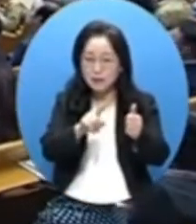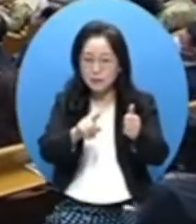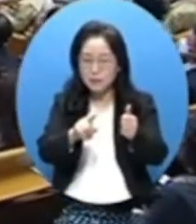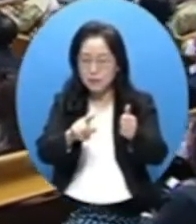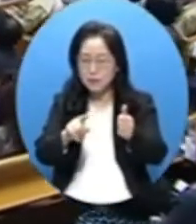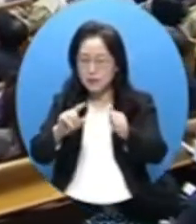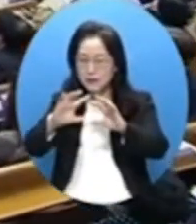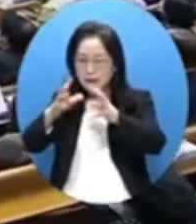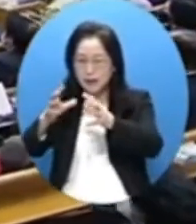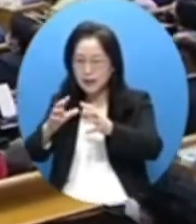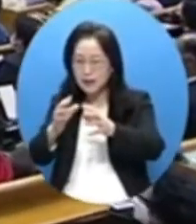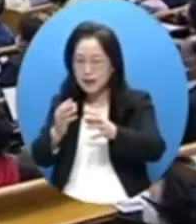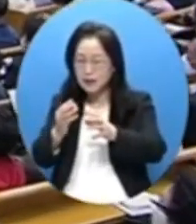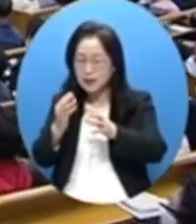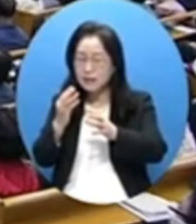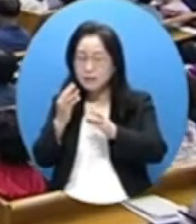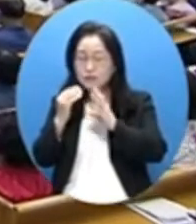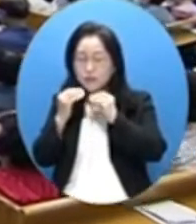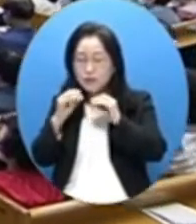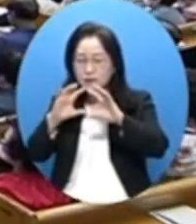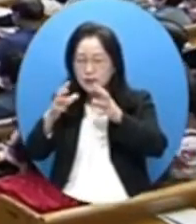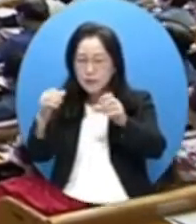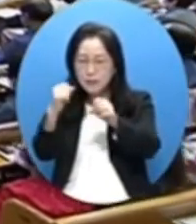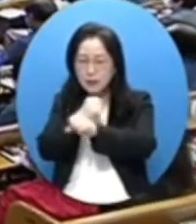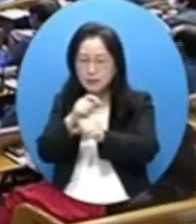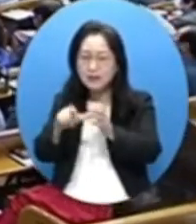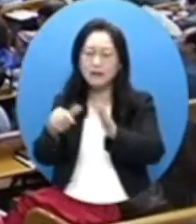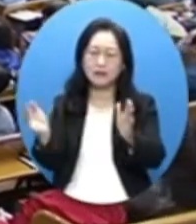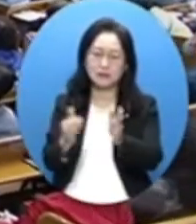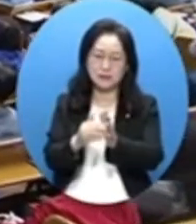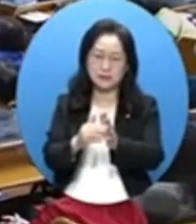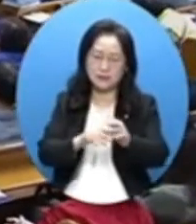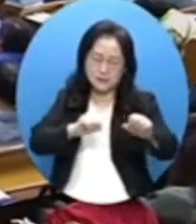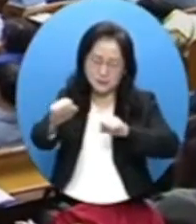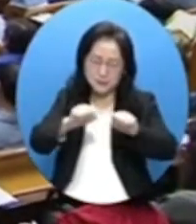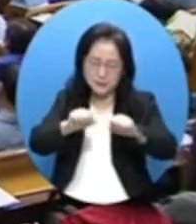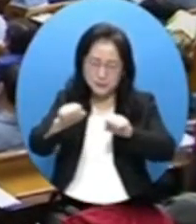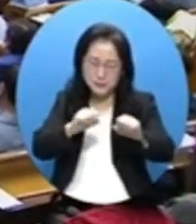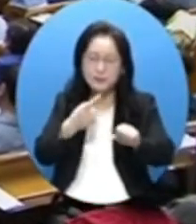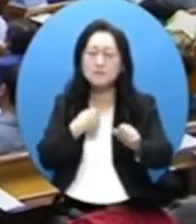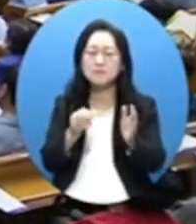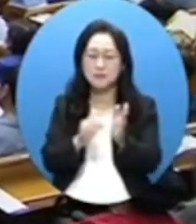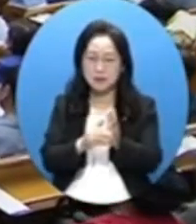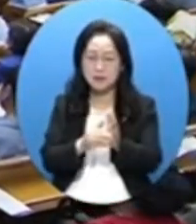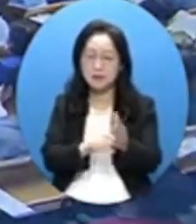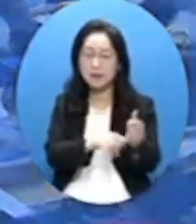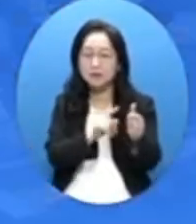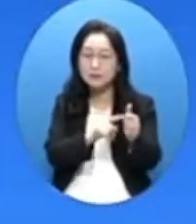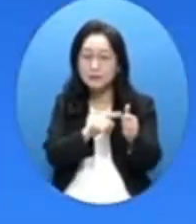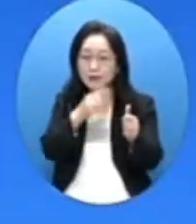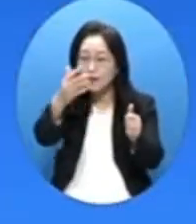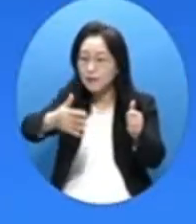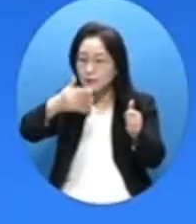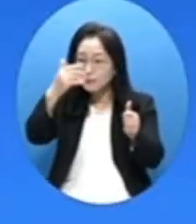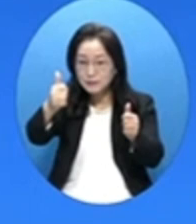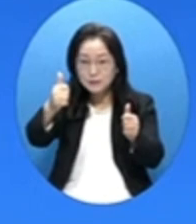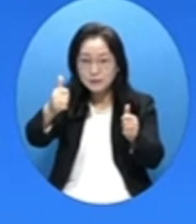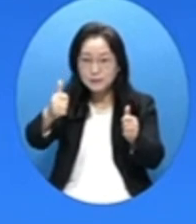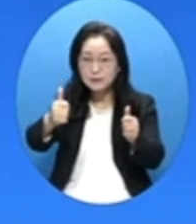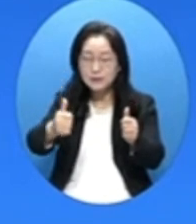망한 후까지 하나님의 견종입니다 하나님께서 저들에게